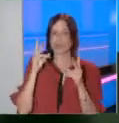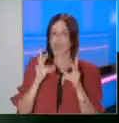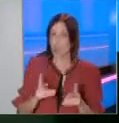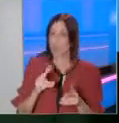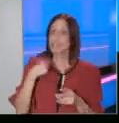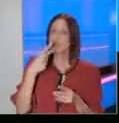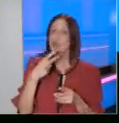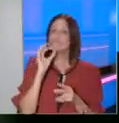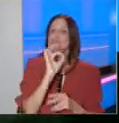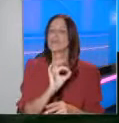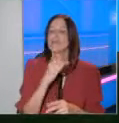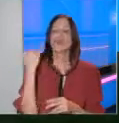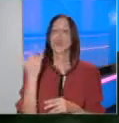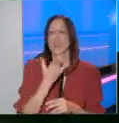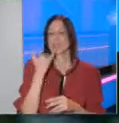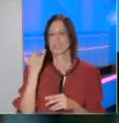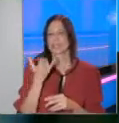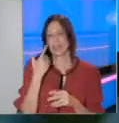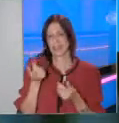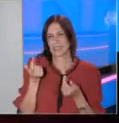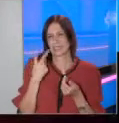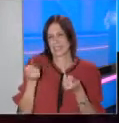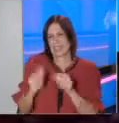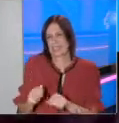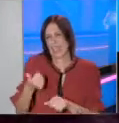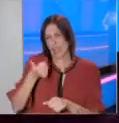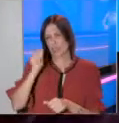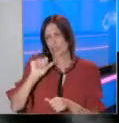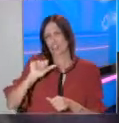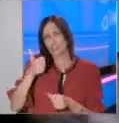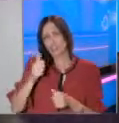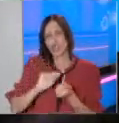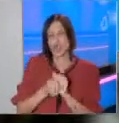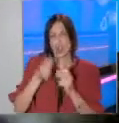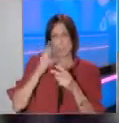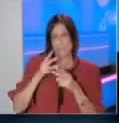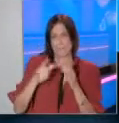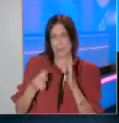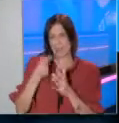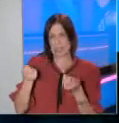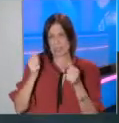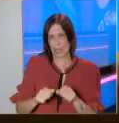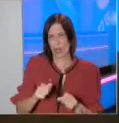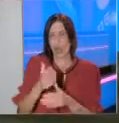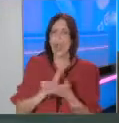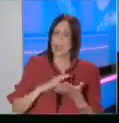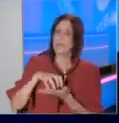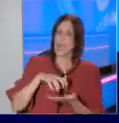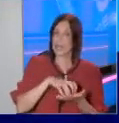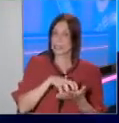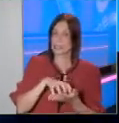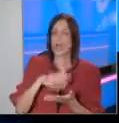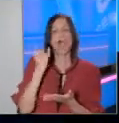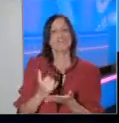שם בשבילם כל הזמן. אם בסגר הראשון או בגל הראשון סגרו חלק מהמרכזים, כרגע